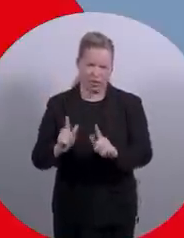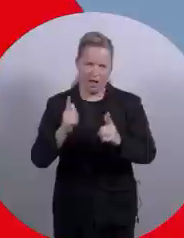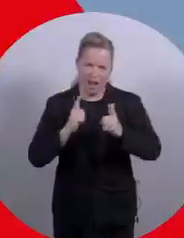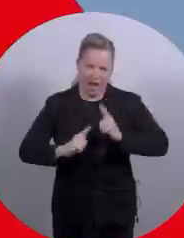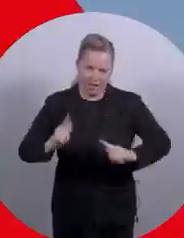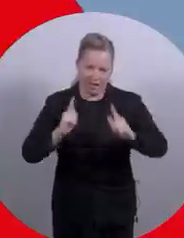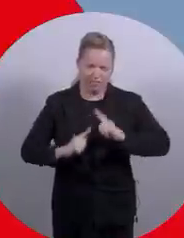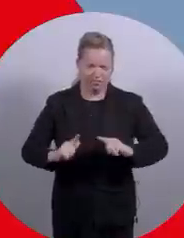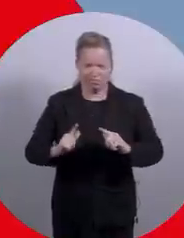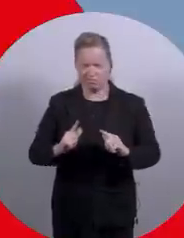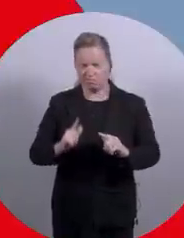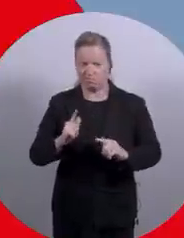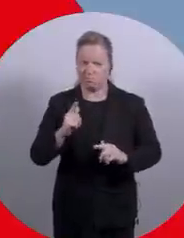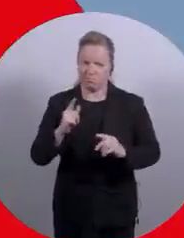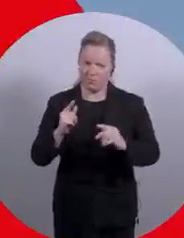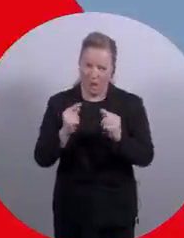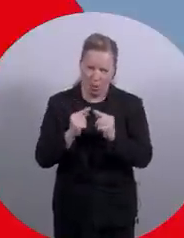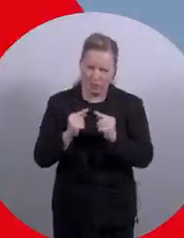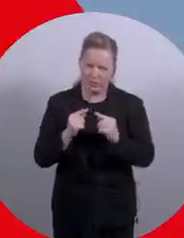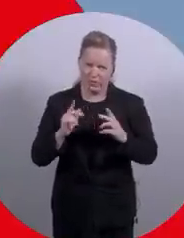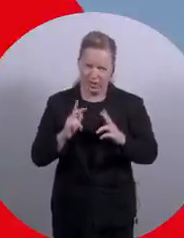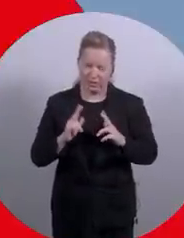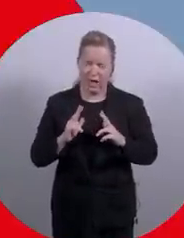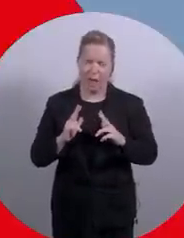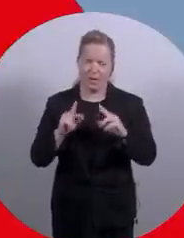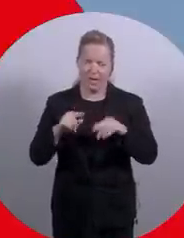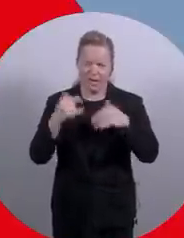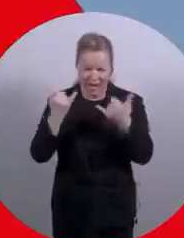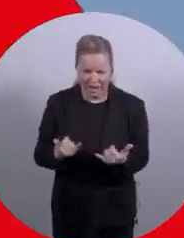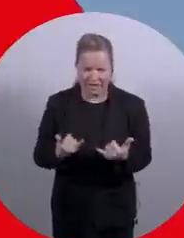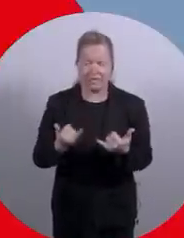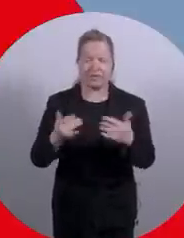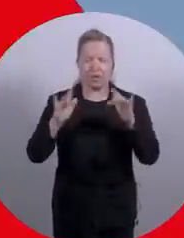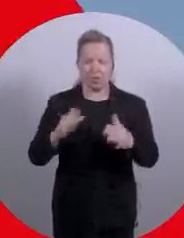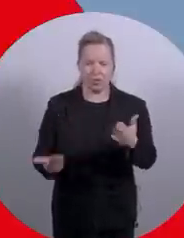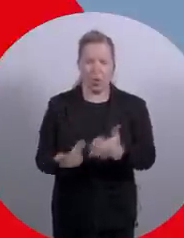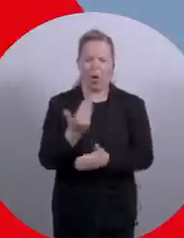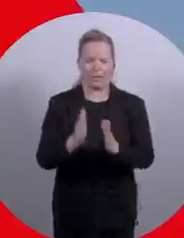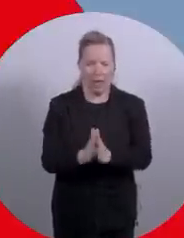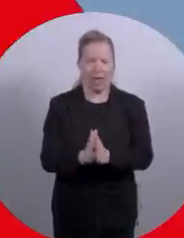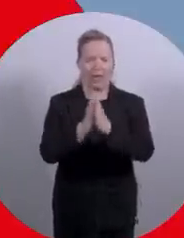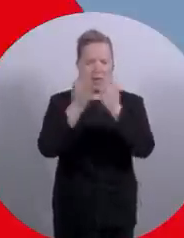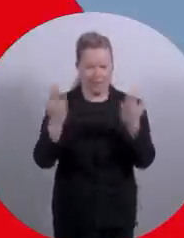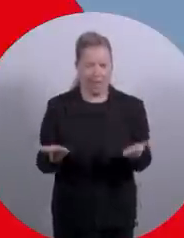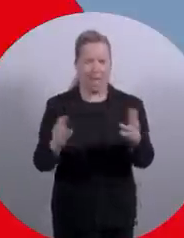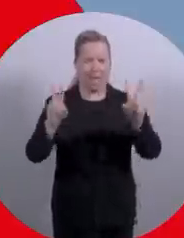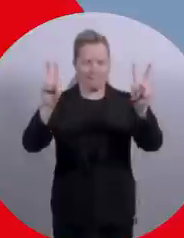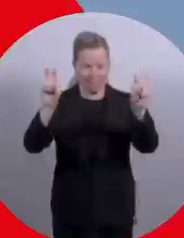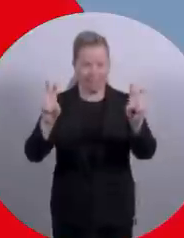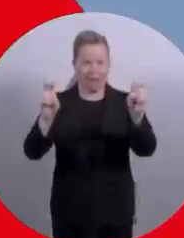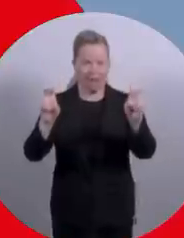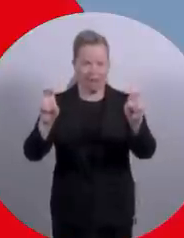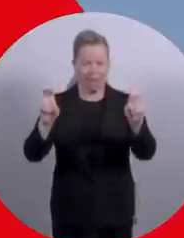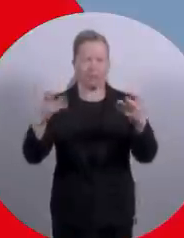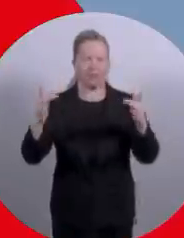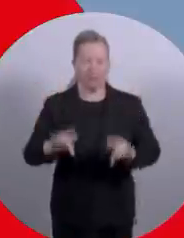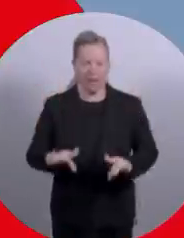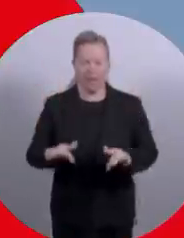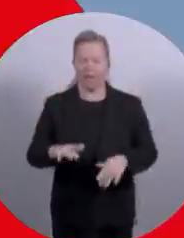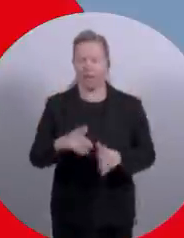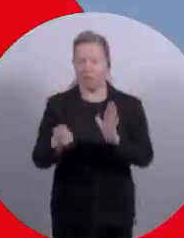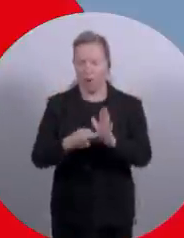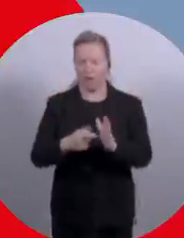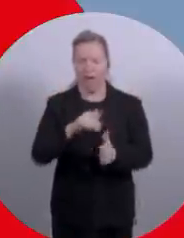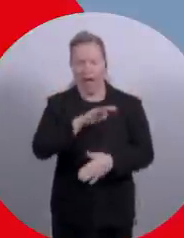aber wir schlagen heute ein neues Kapitel auf ich fordere alle Verantwortlichen auf Bundes- und